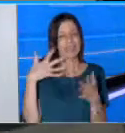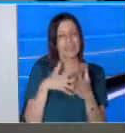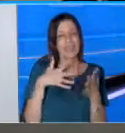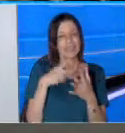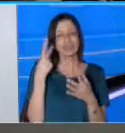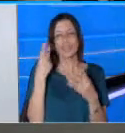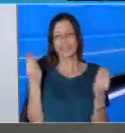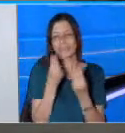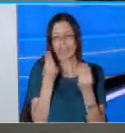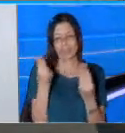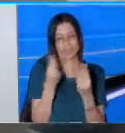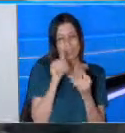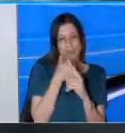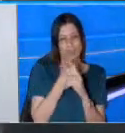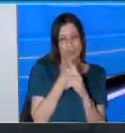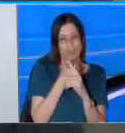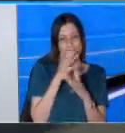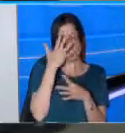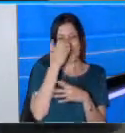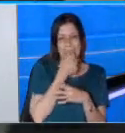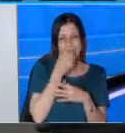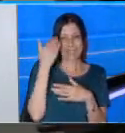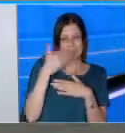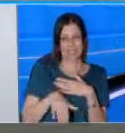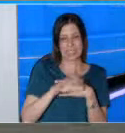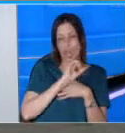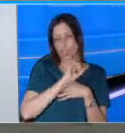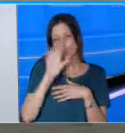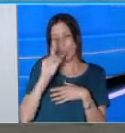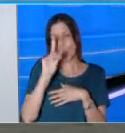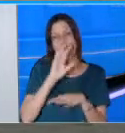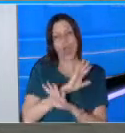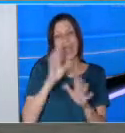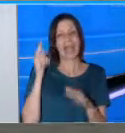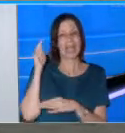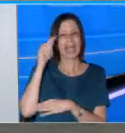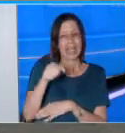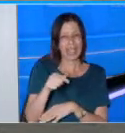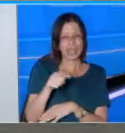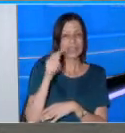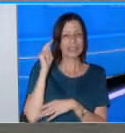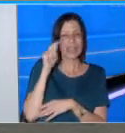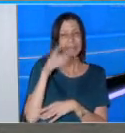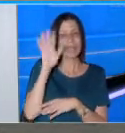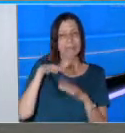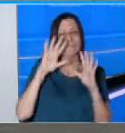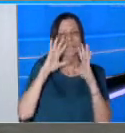בשני דברים. א', אם חמאס יפסיק לשגר לא רק רקטות וטילים, אלא גם